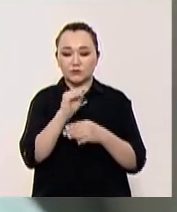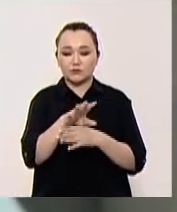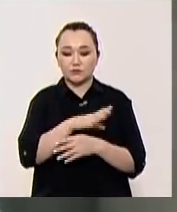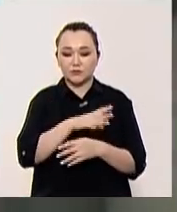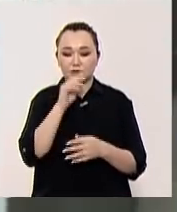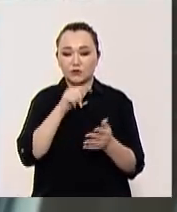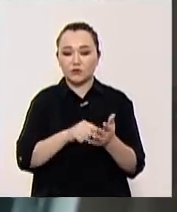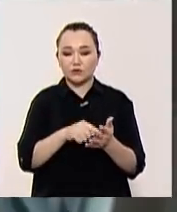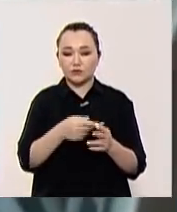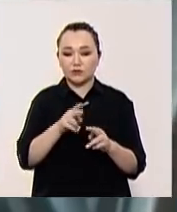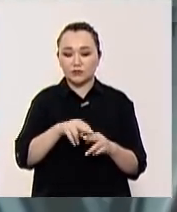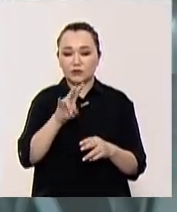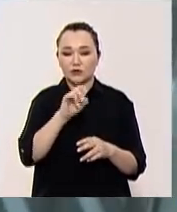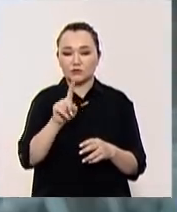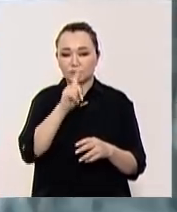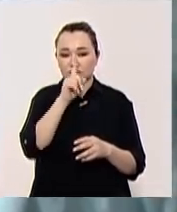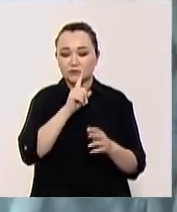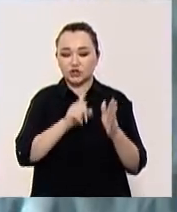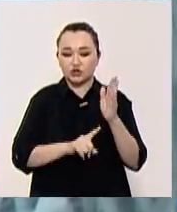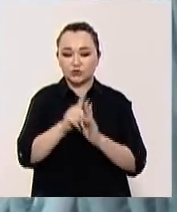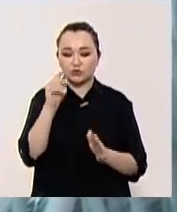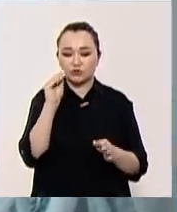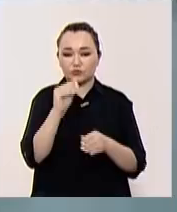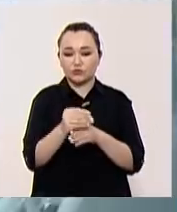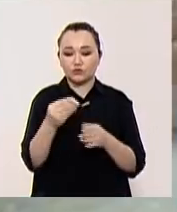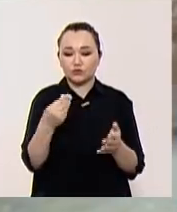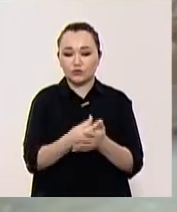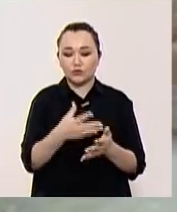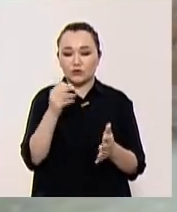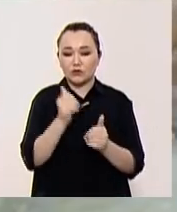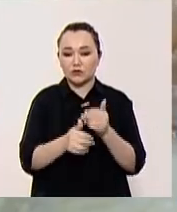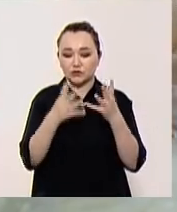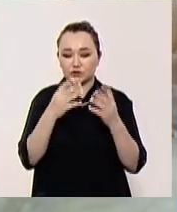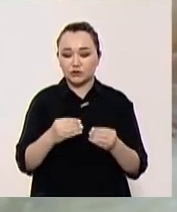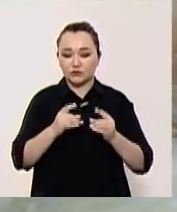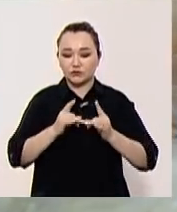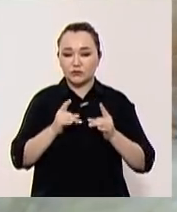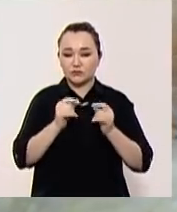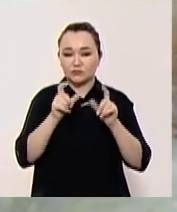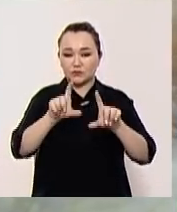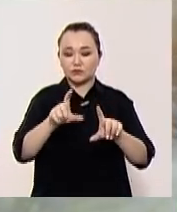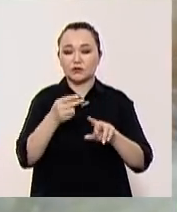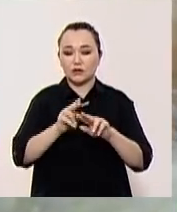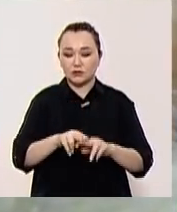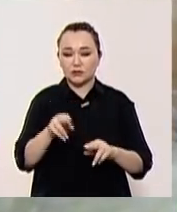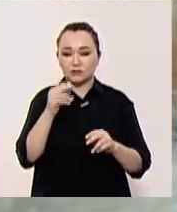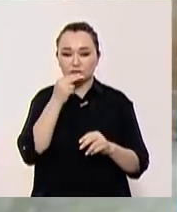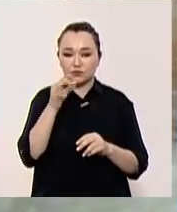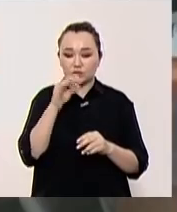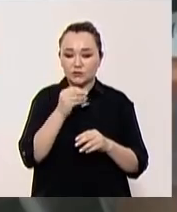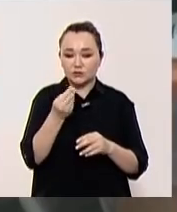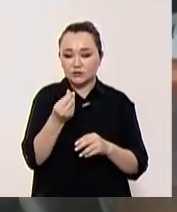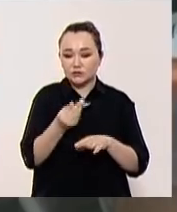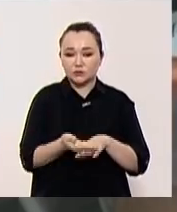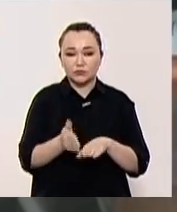тауық етінің бағасы наурыздан бастап қымбаттағанын айтады. Құс фабрикалары оны күн сайын бағасы аспандап келетін азықтың қалта көтермей бара